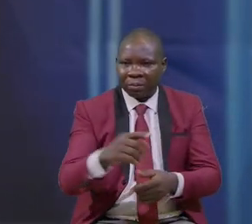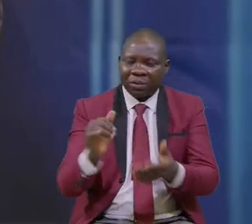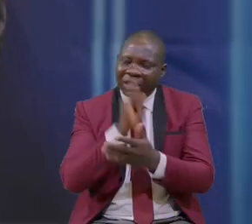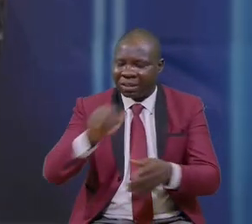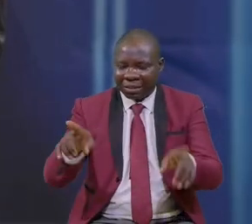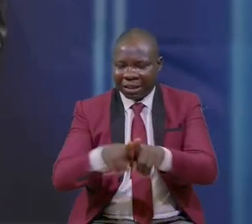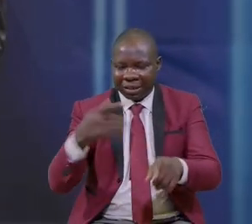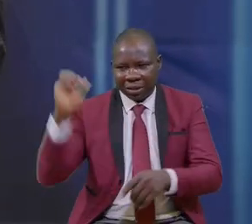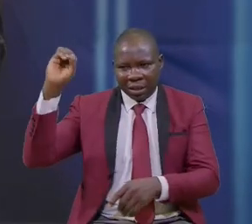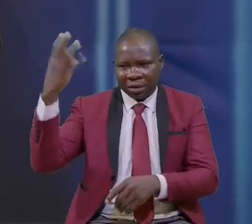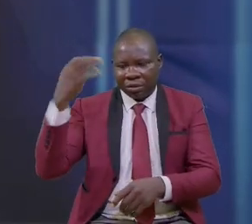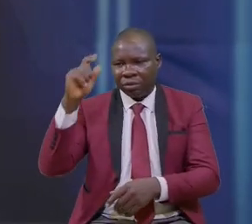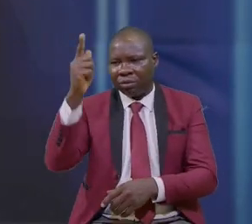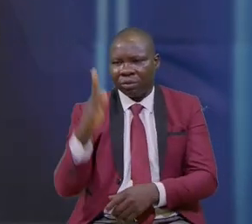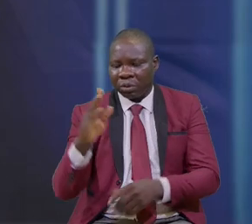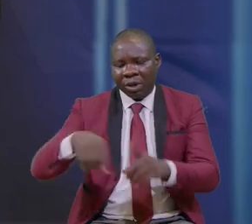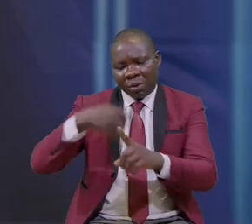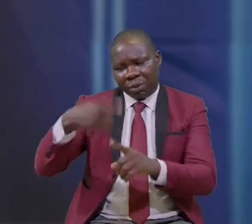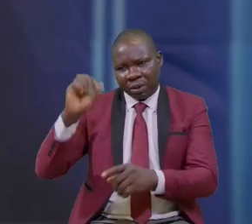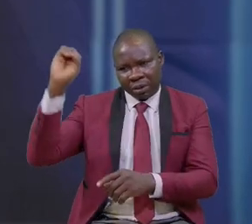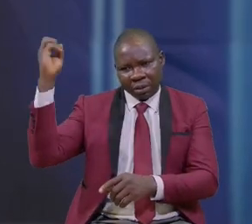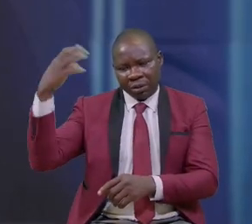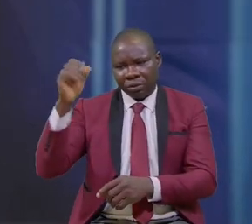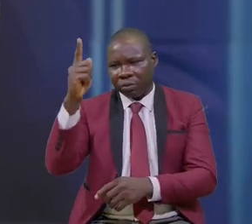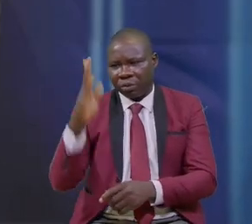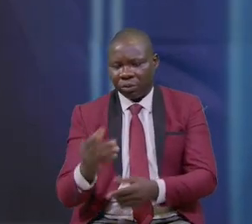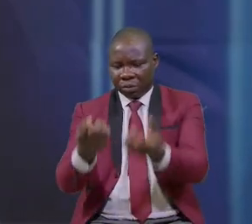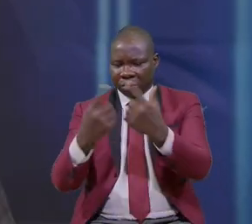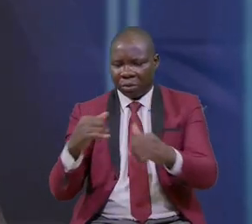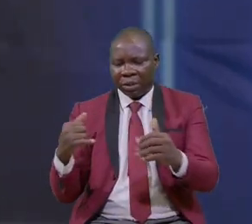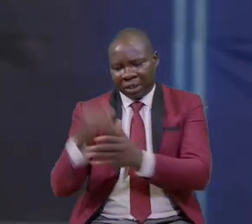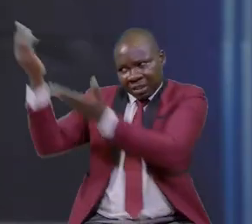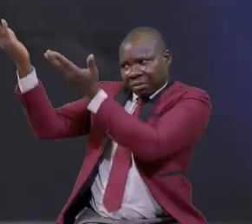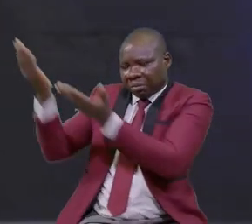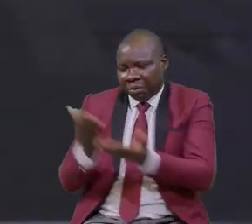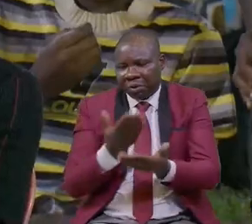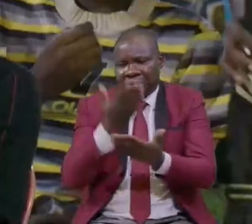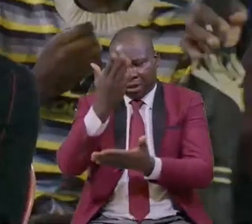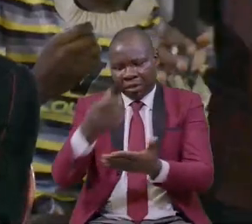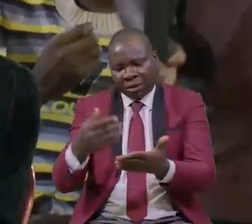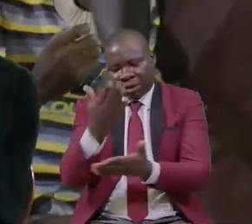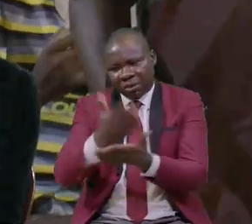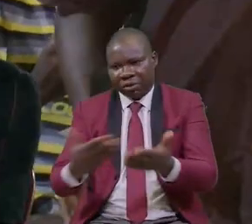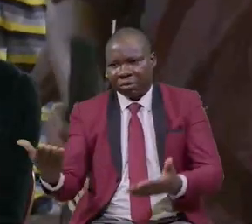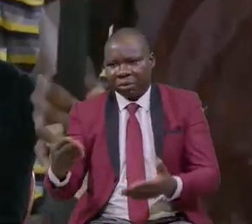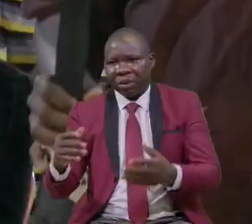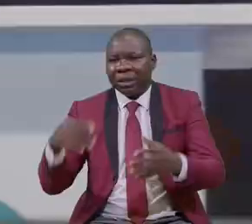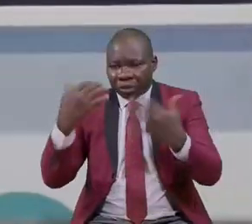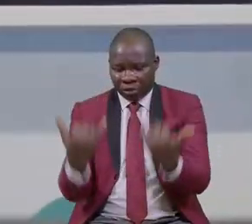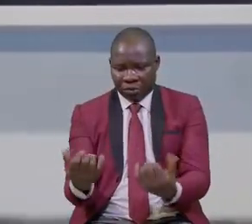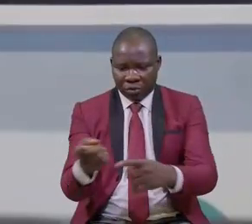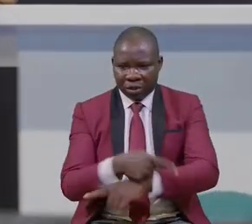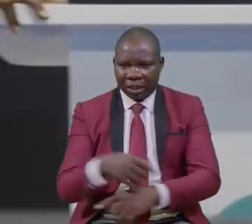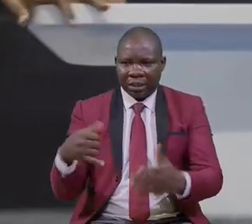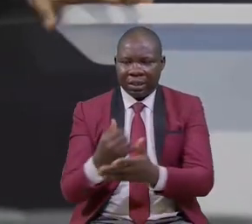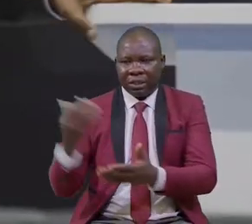vient et elle se manifeste, elle apporte quelque chose. Elle apporte le salut pour toi ce soir.